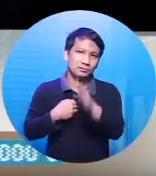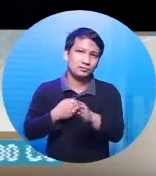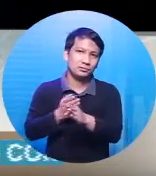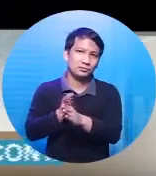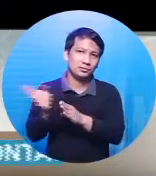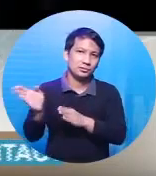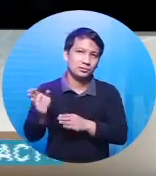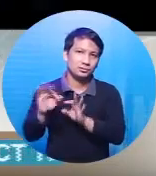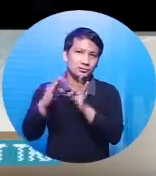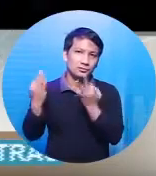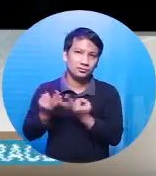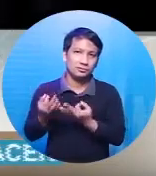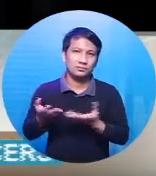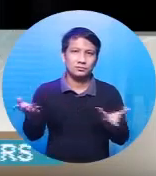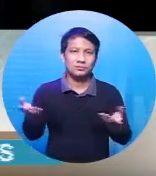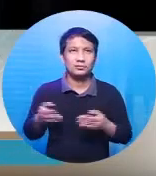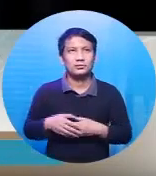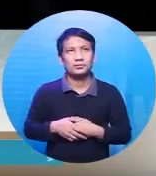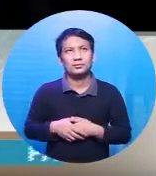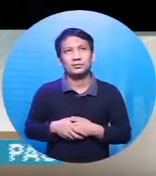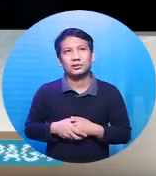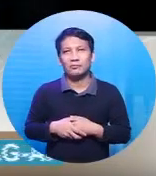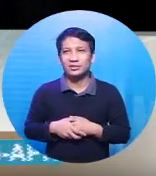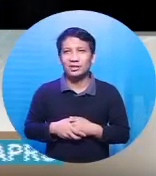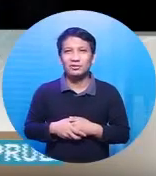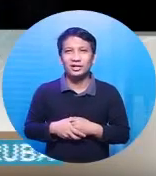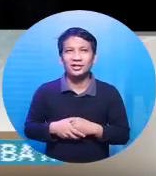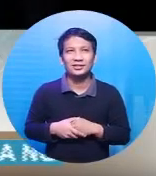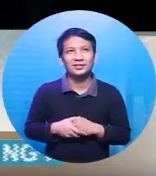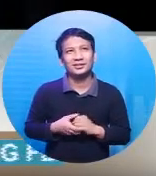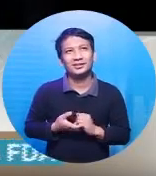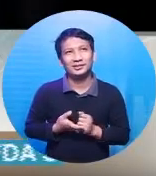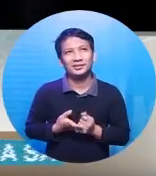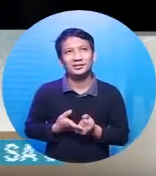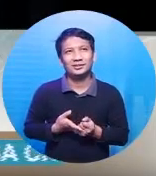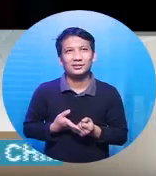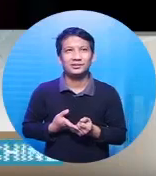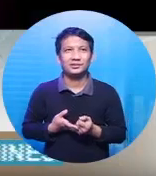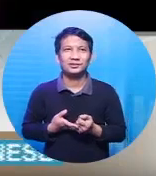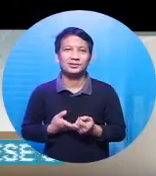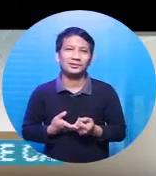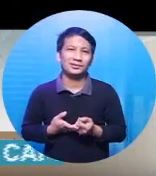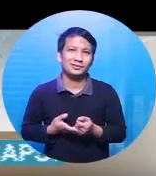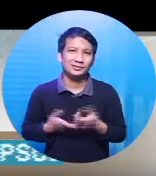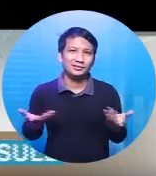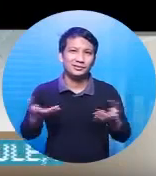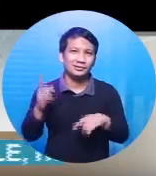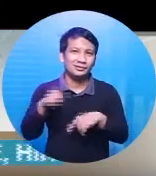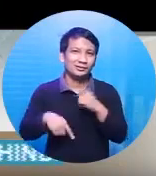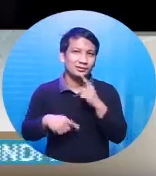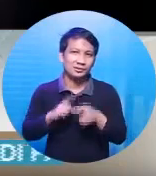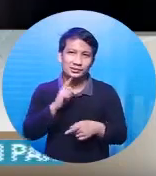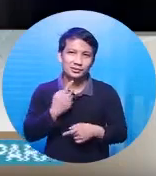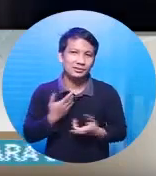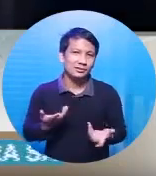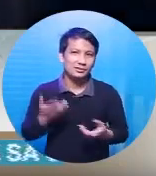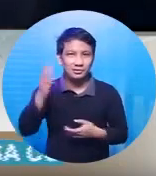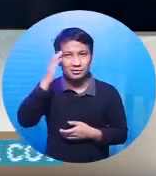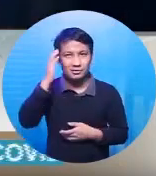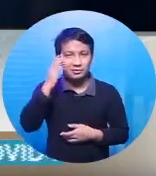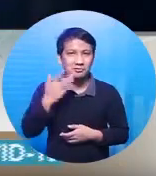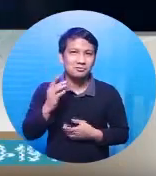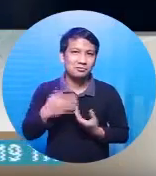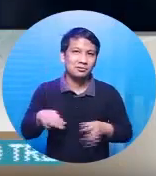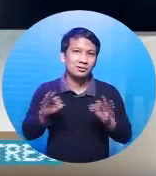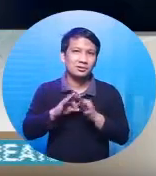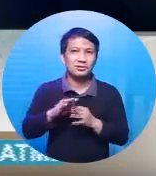sorry sa family. Ha? Huh? Ma'am naman, hindi ka sincere. Hindi, sir, kasi alam nyo, siguro